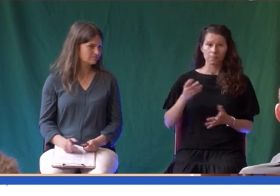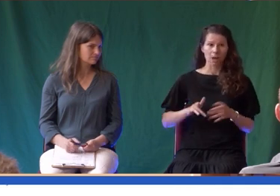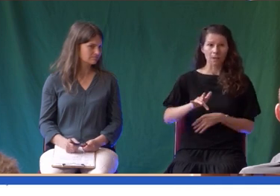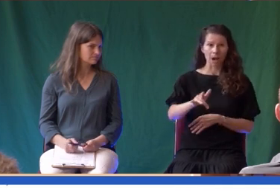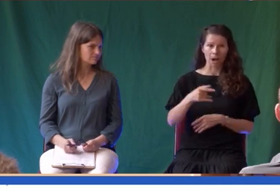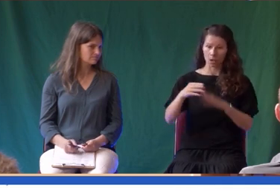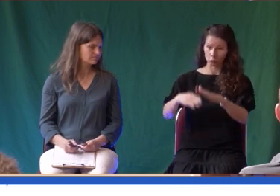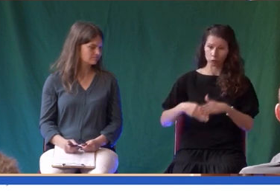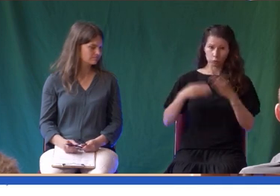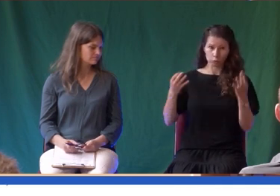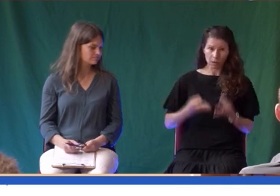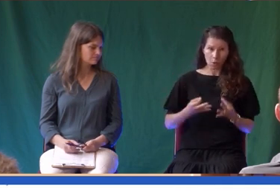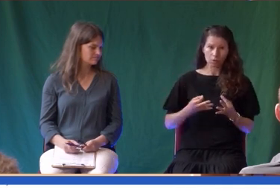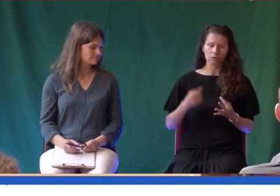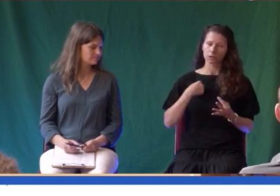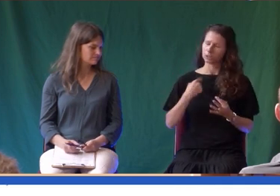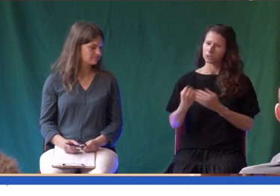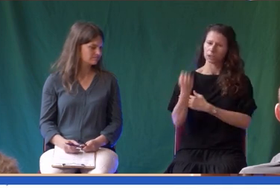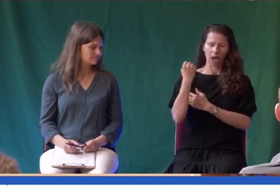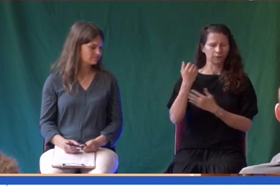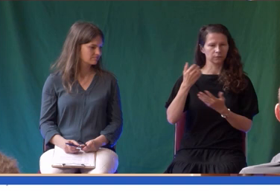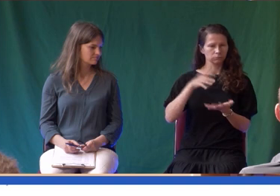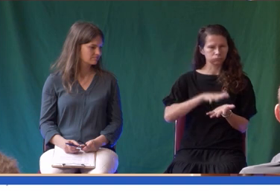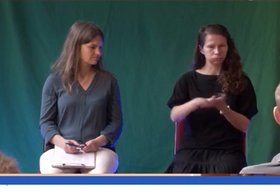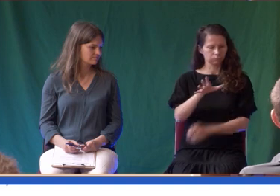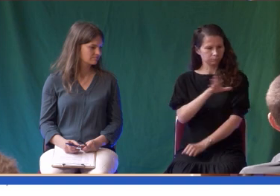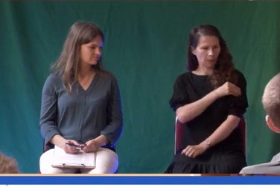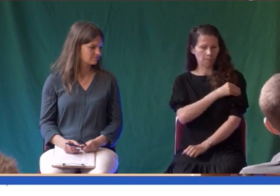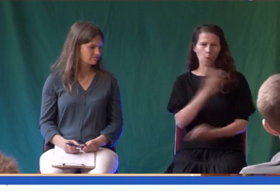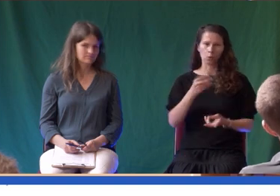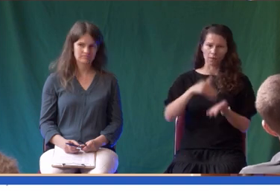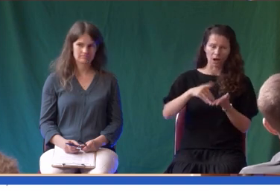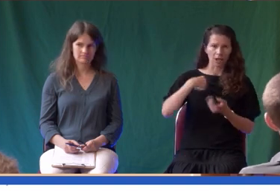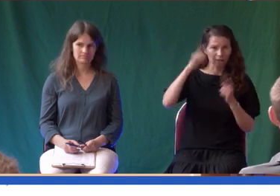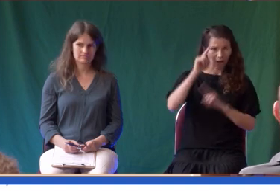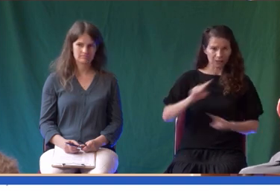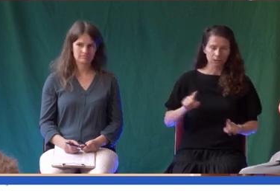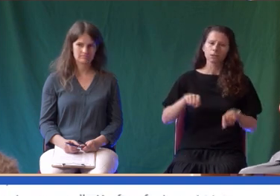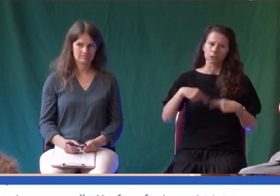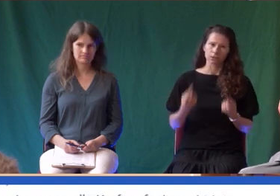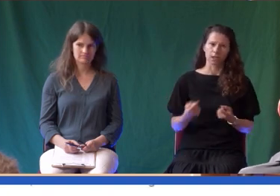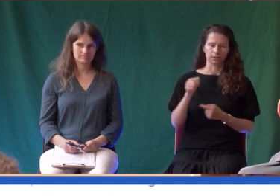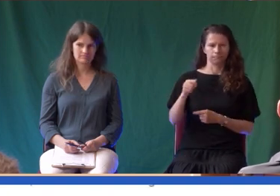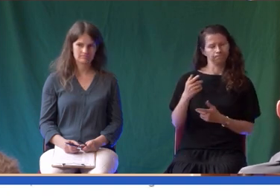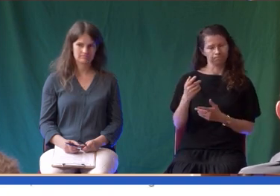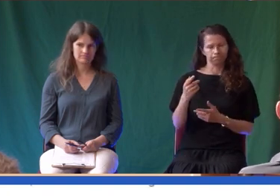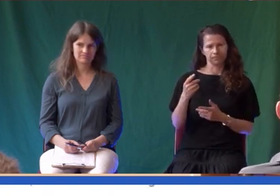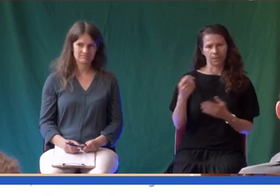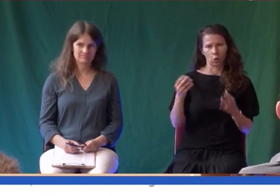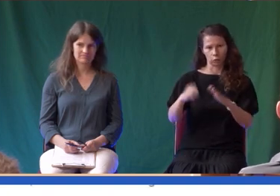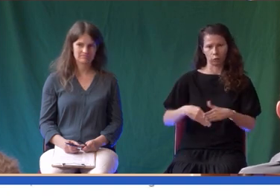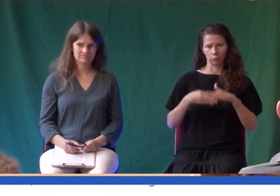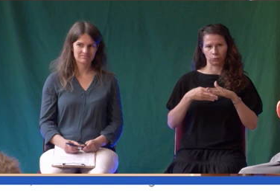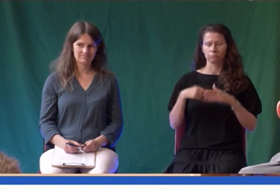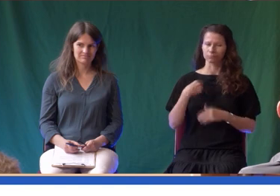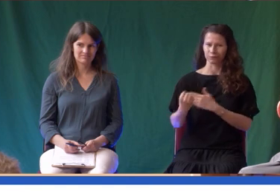wenn alle Kraft aufgebraucht ist oder ich nicht mehr weiter weiß Frau Ludin sind wie die Zug abgezogen ich muss